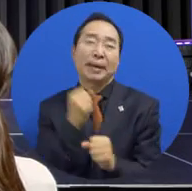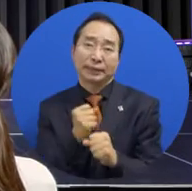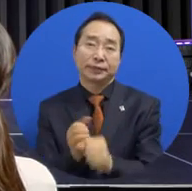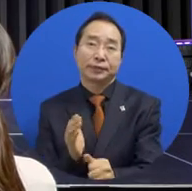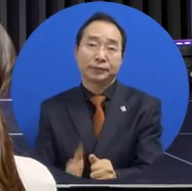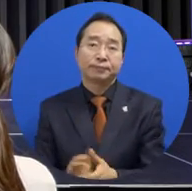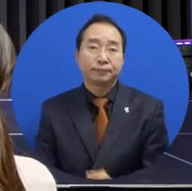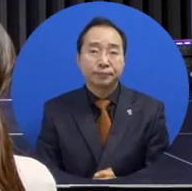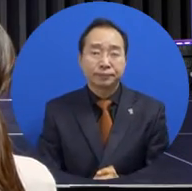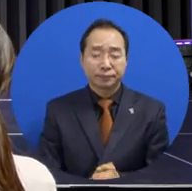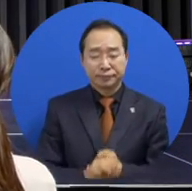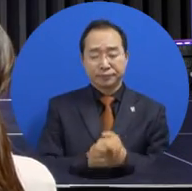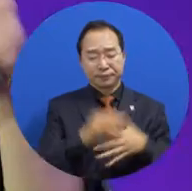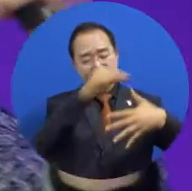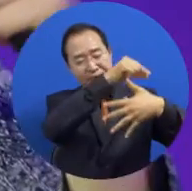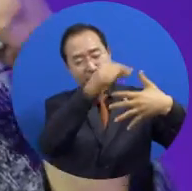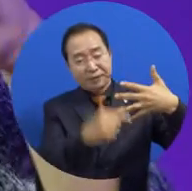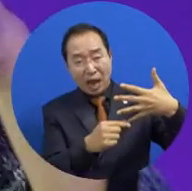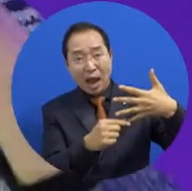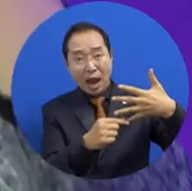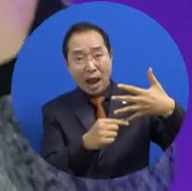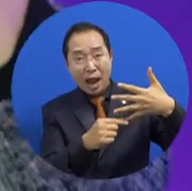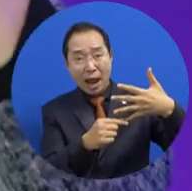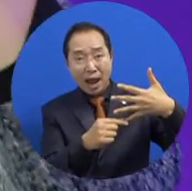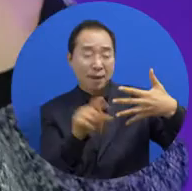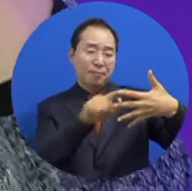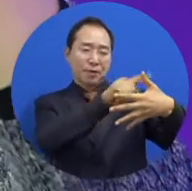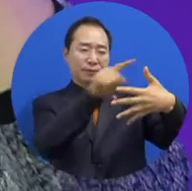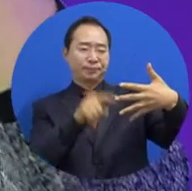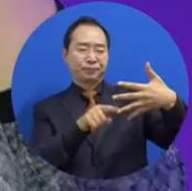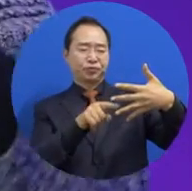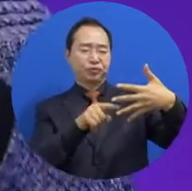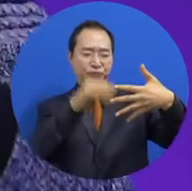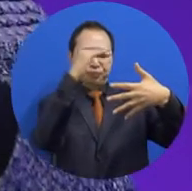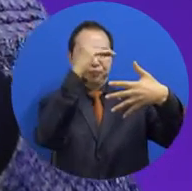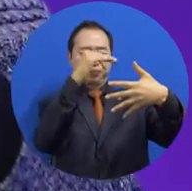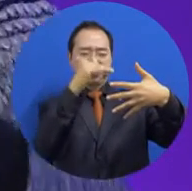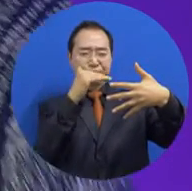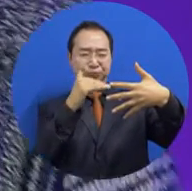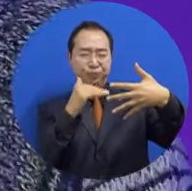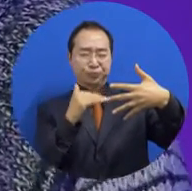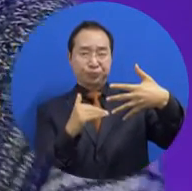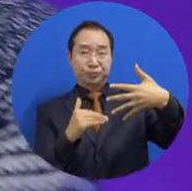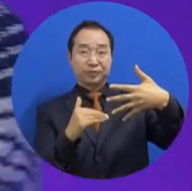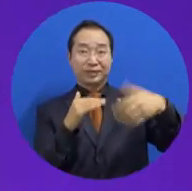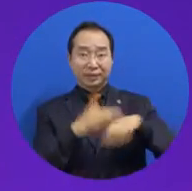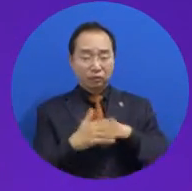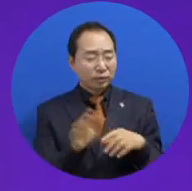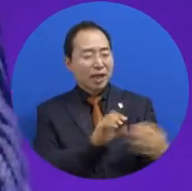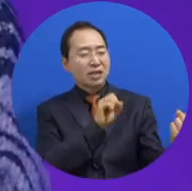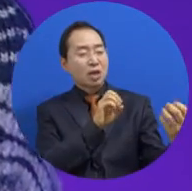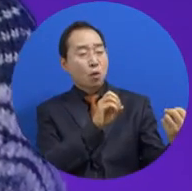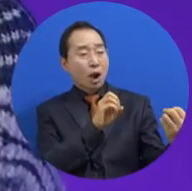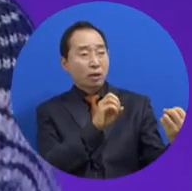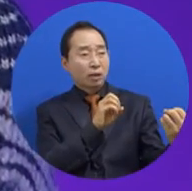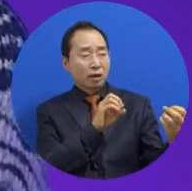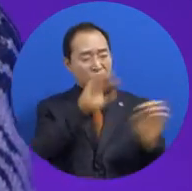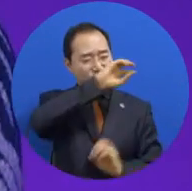차서는 이제 글에 조리를 부여하는 거예요. 그러니까 우리가 대화를 할